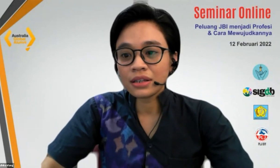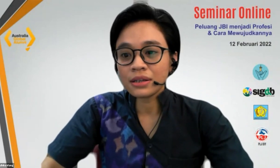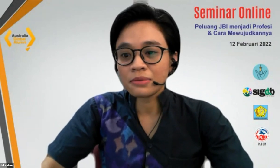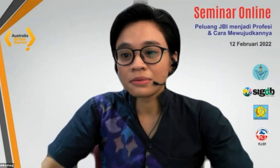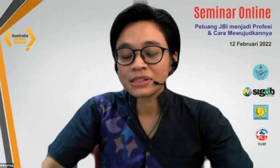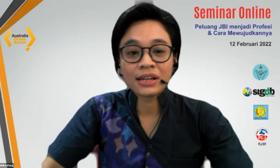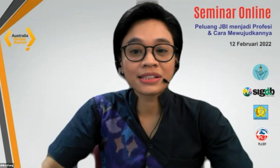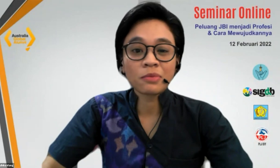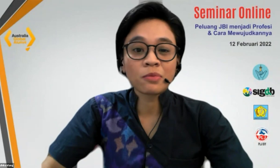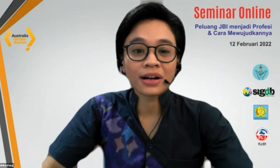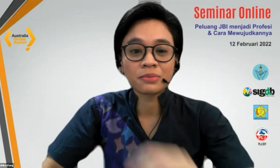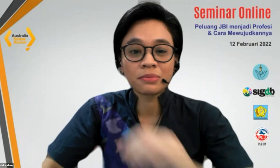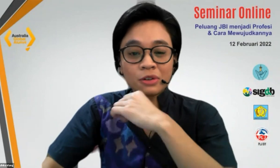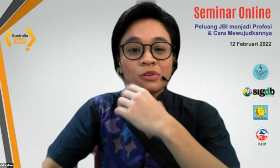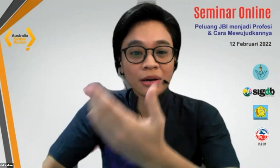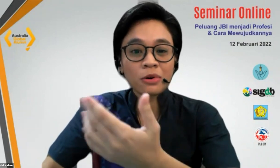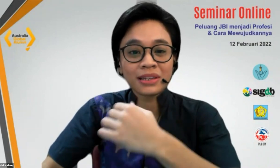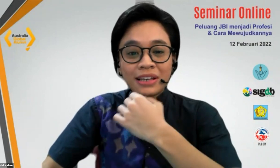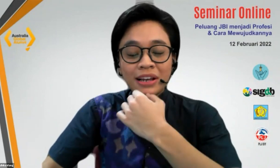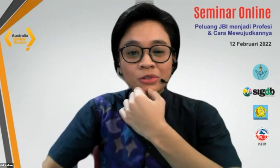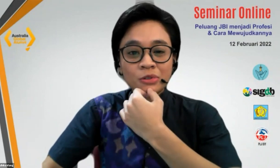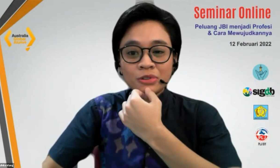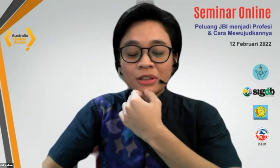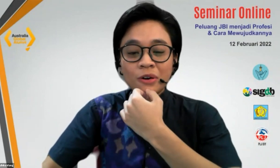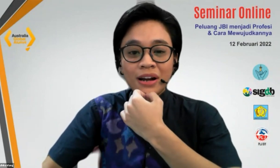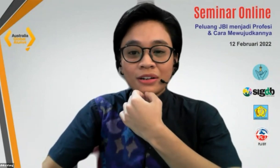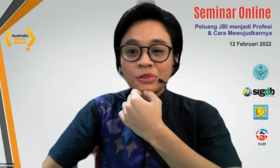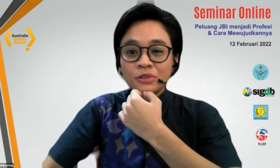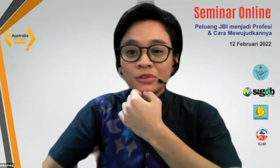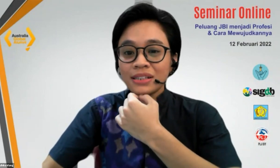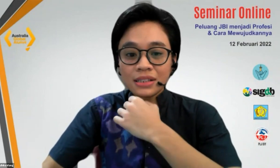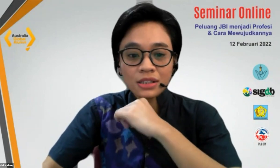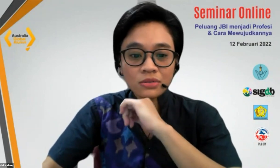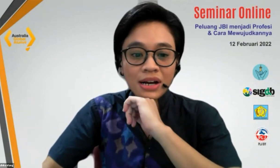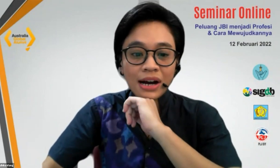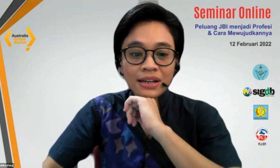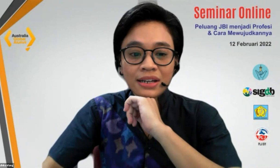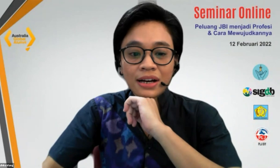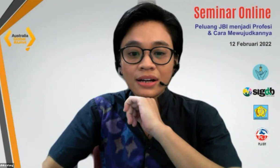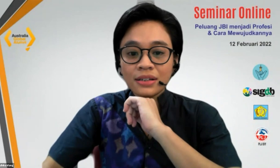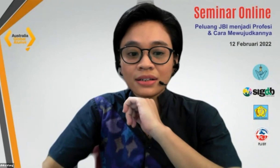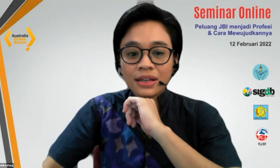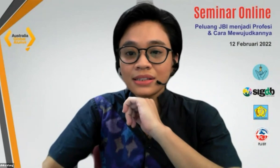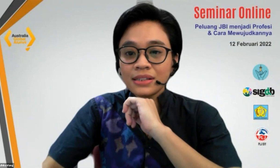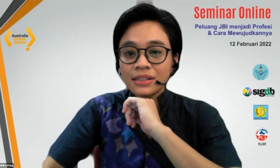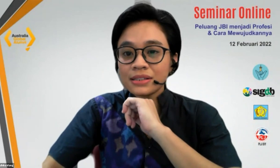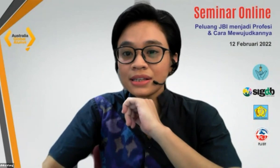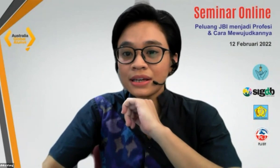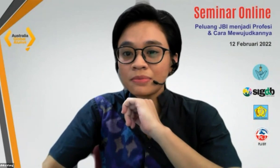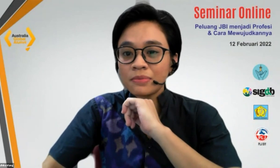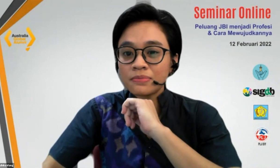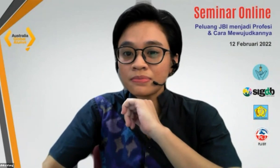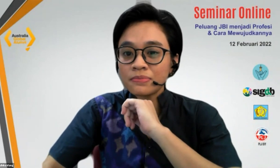ini masih ada saya membuka kesempatan untuk yang mau bertanya langsung dulu satu orang dulu ya di sini sudah ada nanti